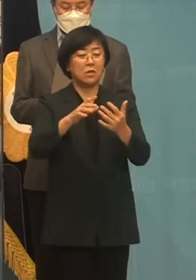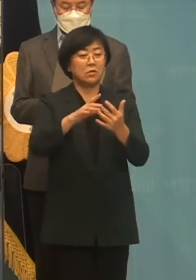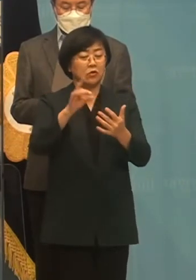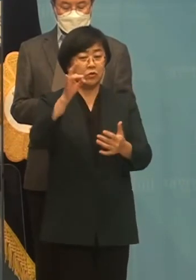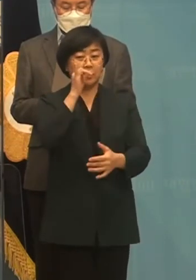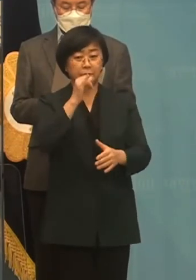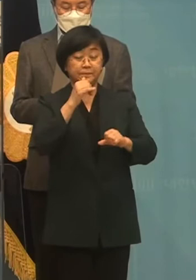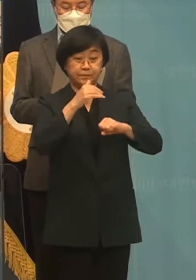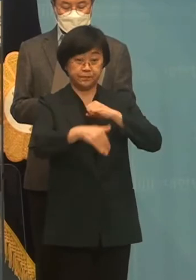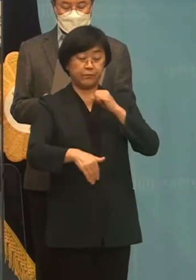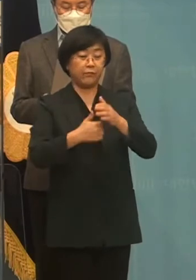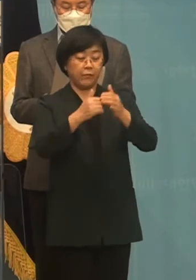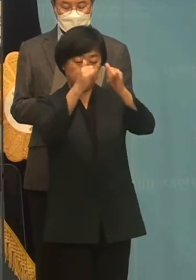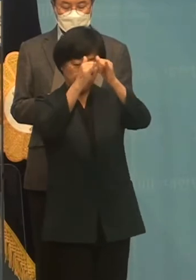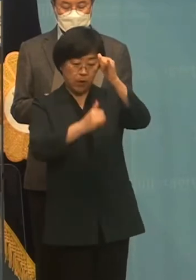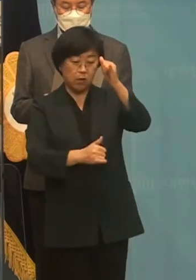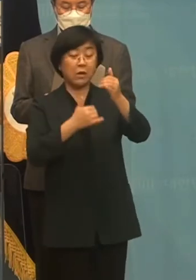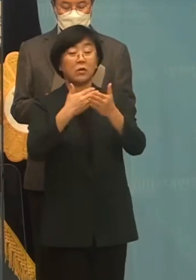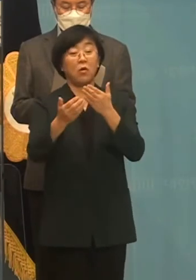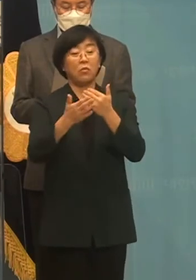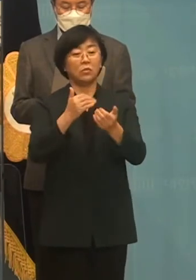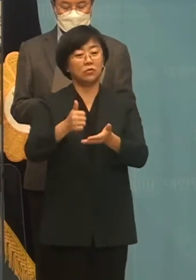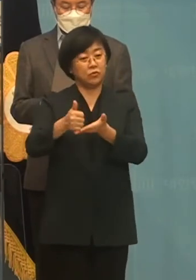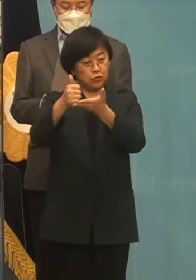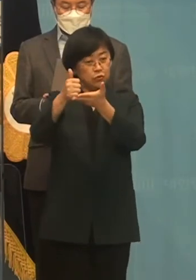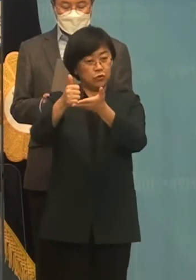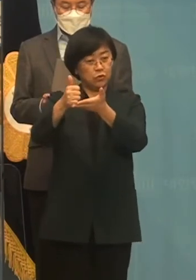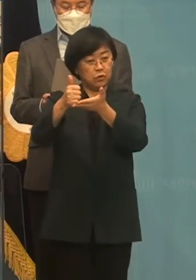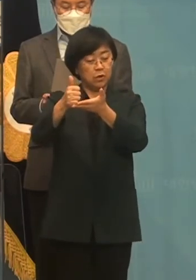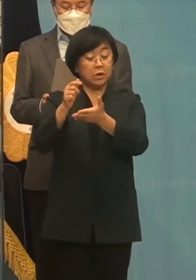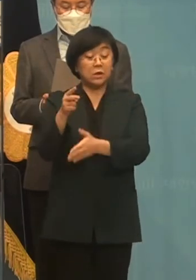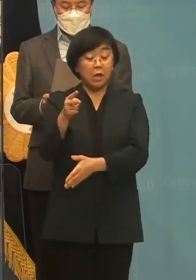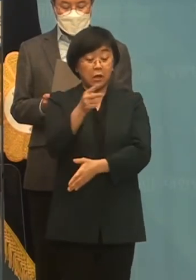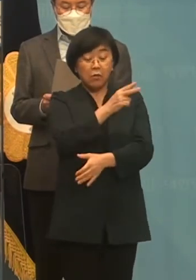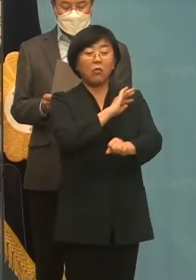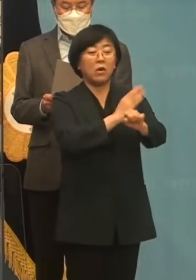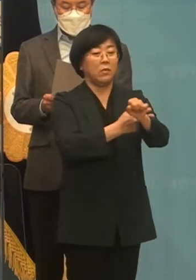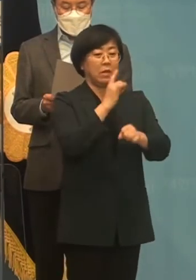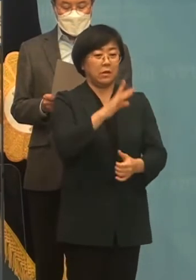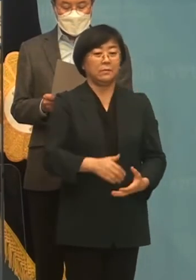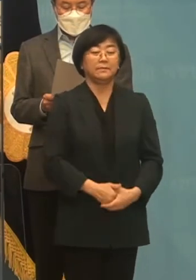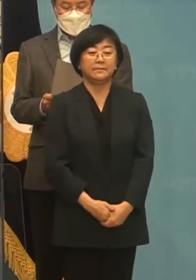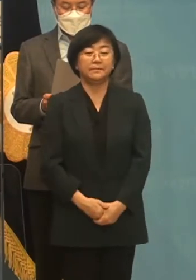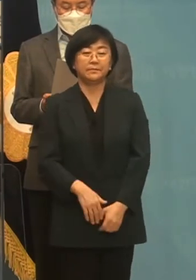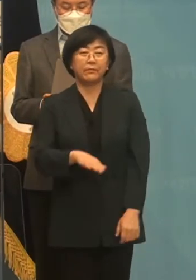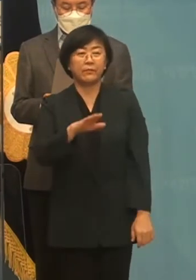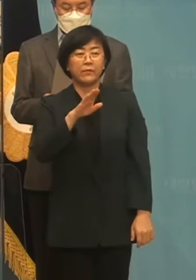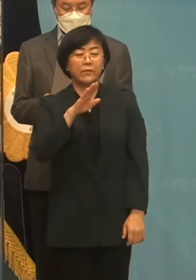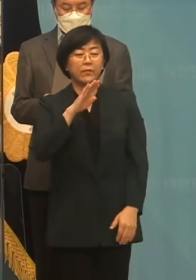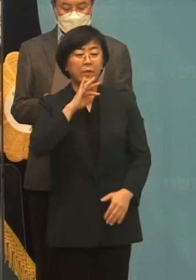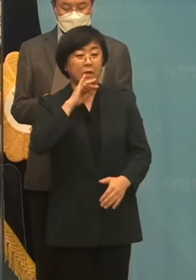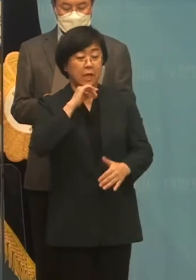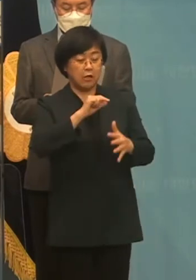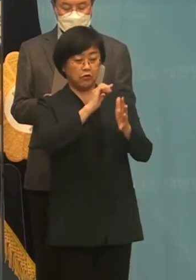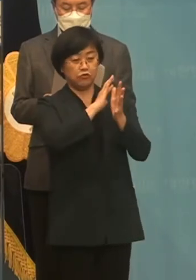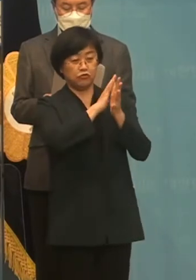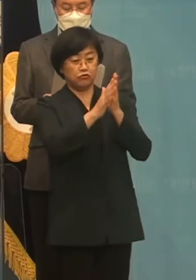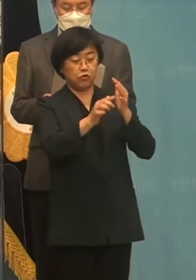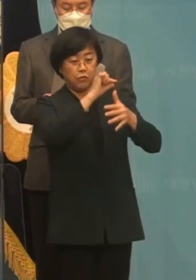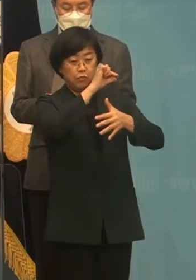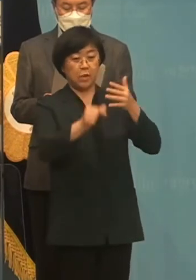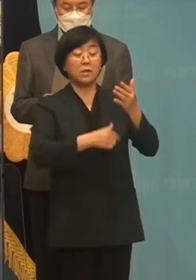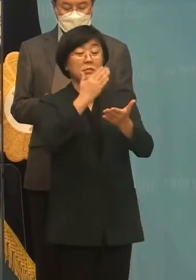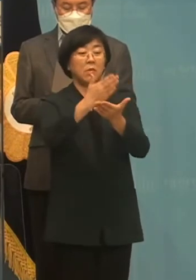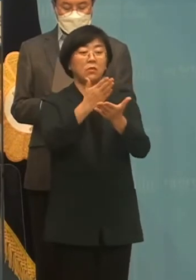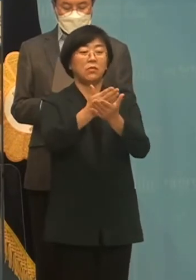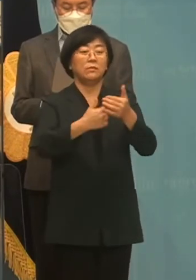있습니다. 경력과 경험은 존중받되 권리가 되어서는 안 됩니다. 나이, 선수로 줄 세우는 선출 방식을